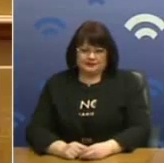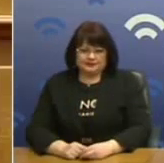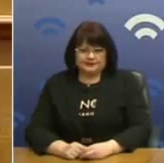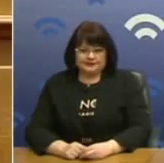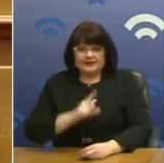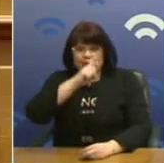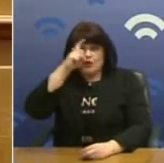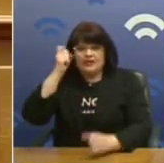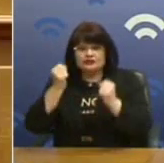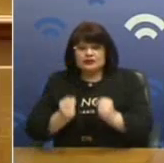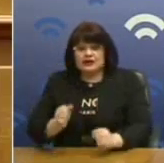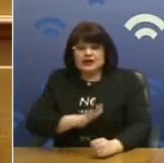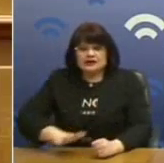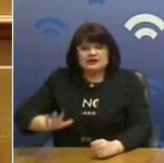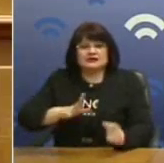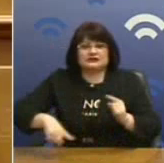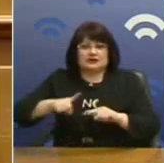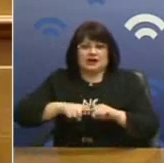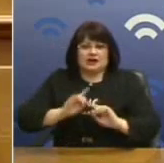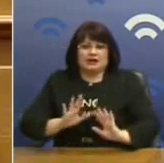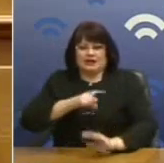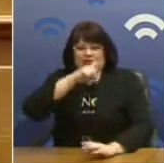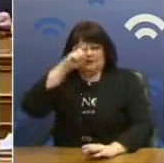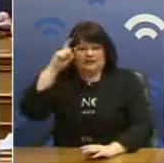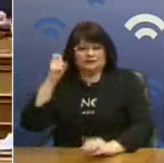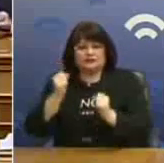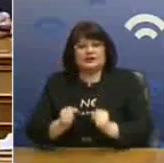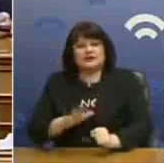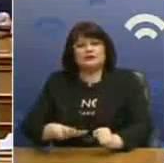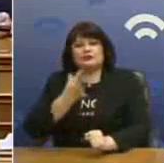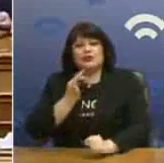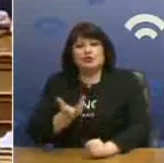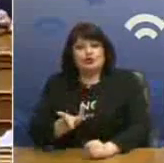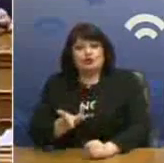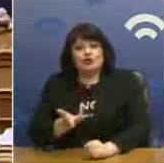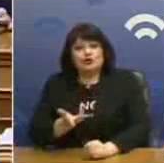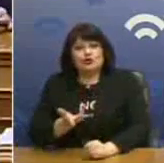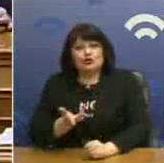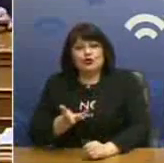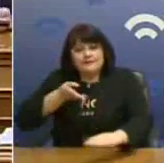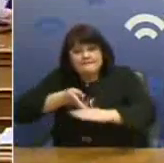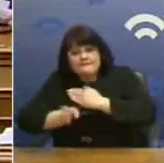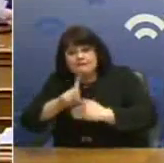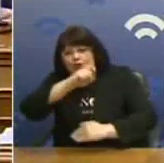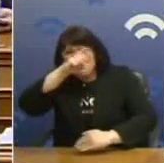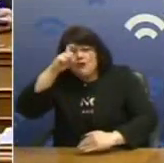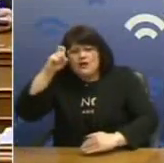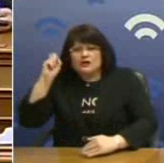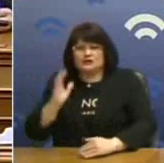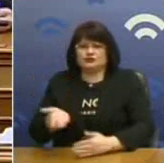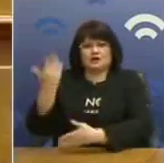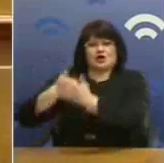δύσκολη. Και είναι δύσκολη για αυτούς που περάσαν δύσκολα και τα προηγούμενα